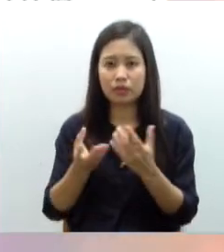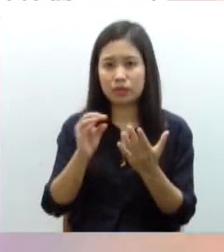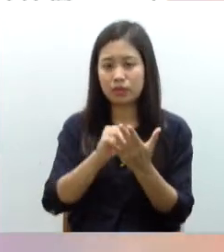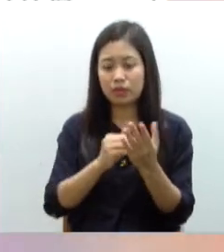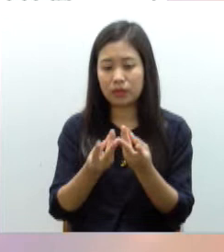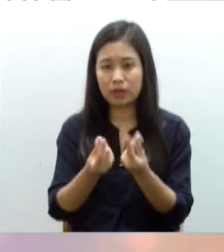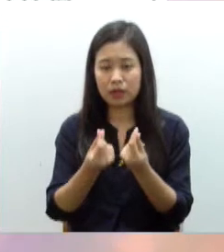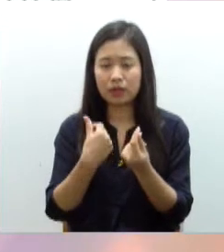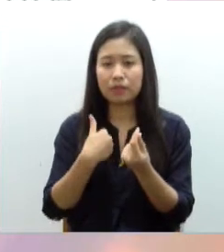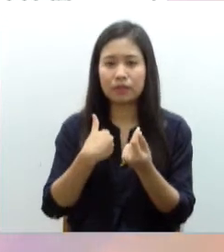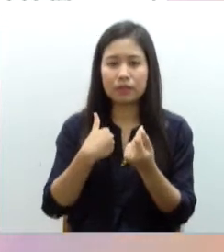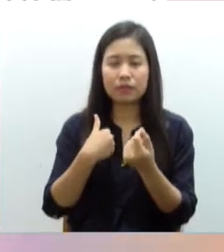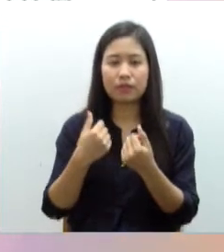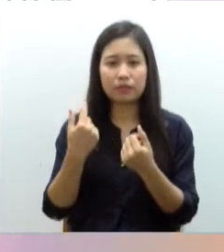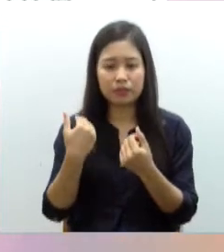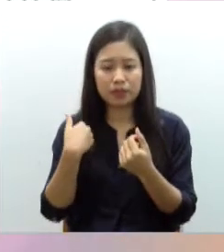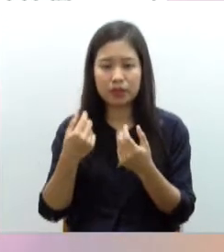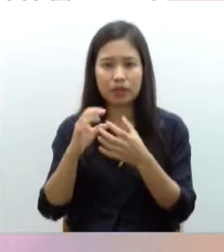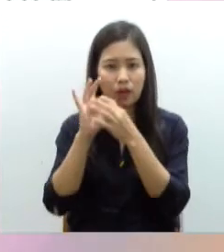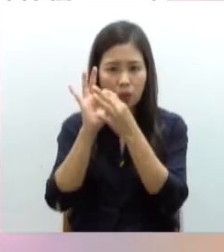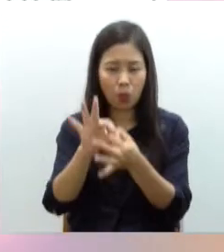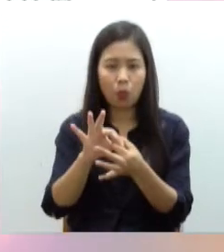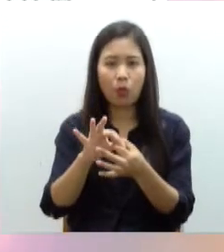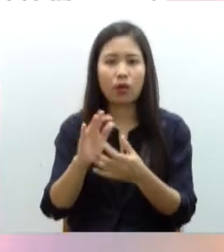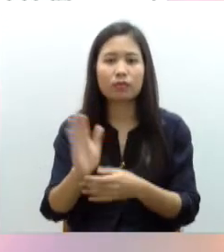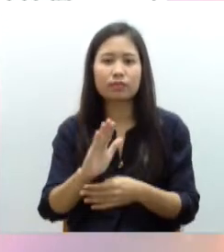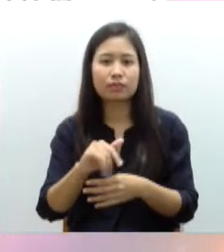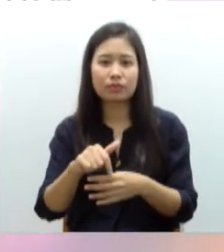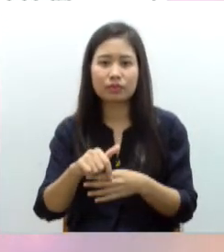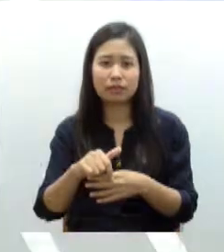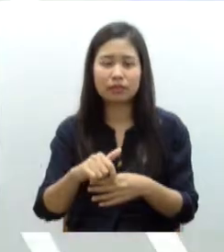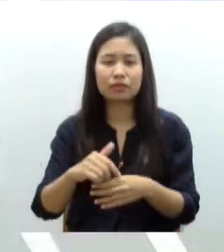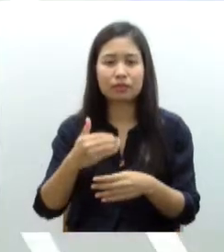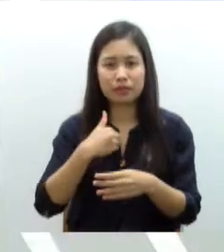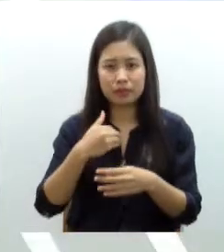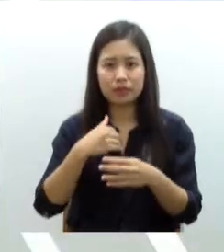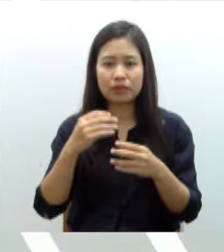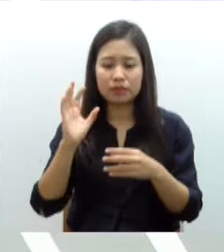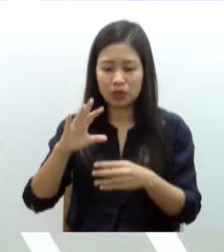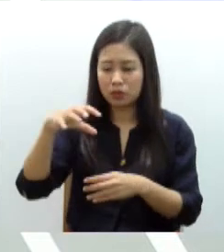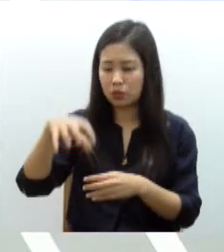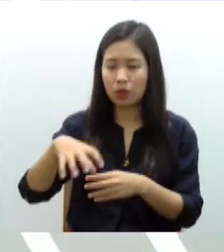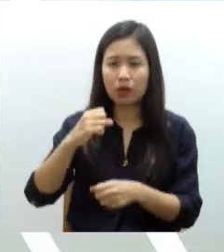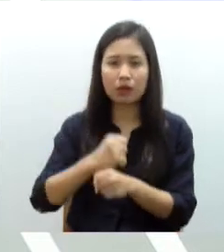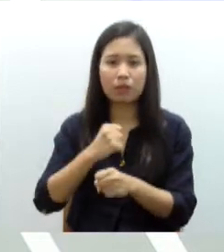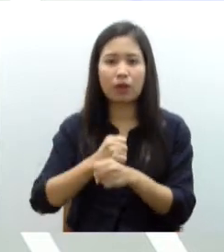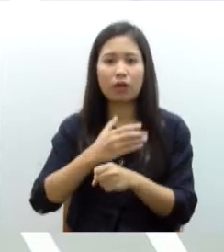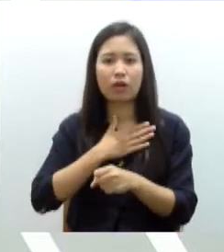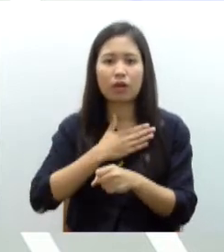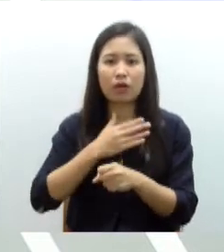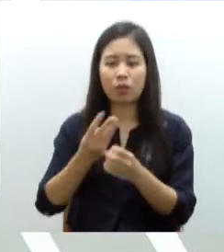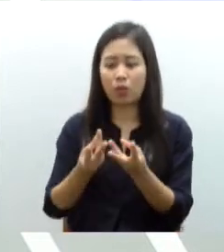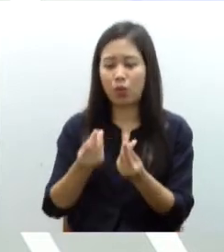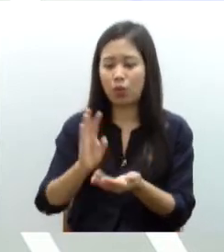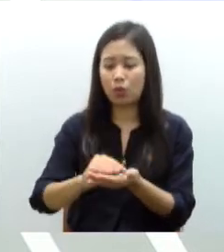หลักการว่าจะต้องใส่จำนวน population เท่าไหร่แล้วครับแล้วก็หลักการประเมินนั้นเราจะต้องอย่างน้อย 10% นะ